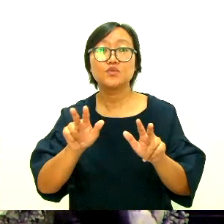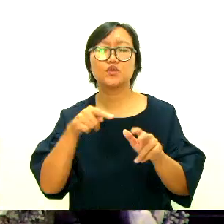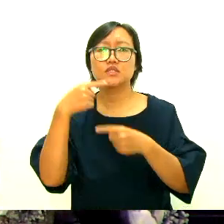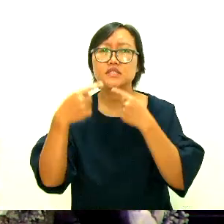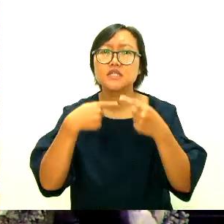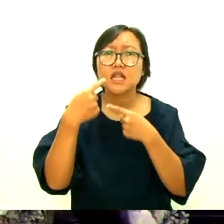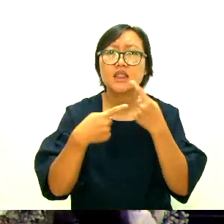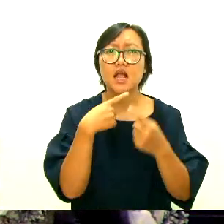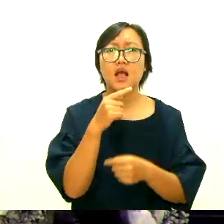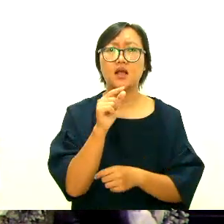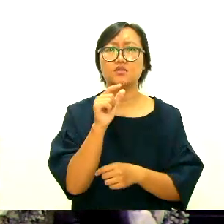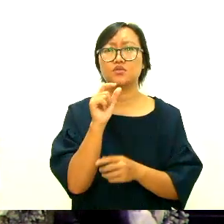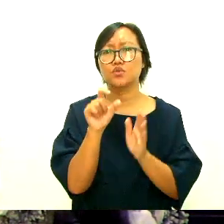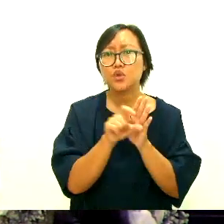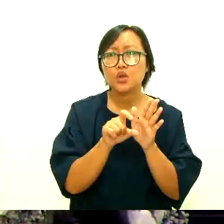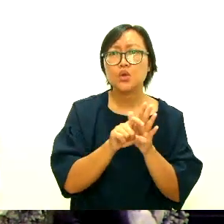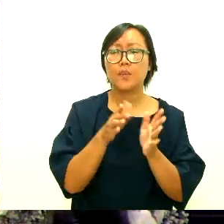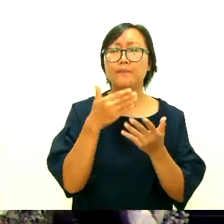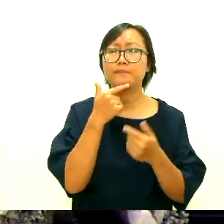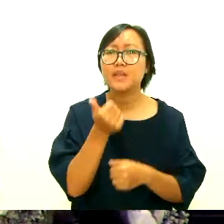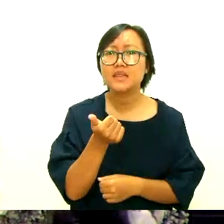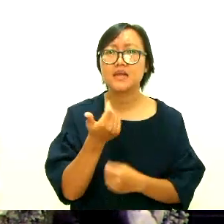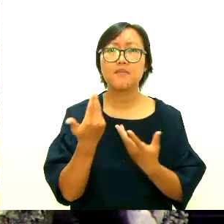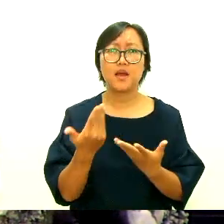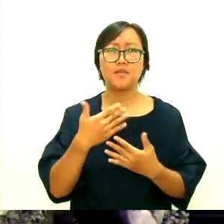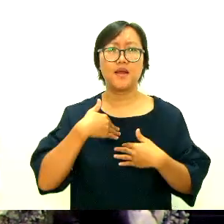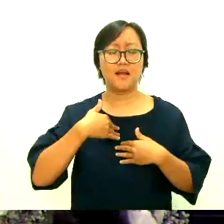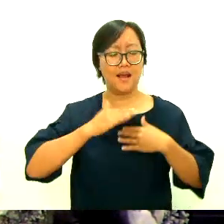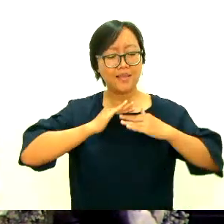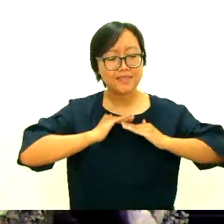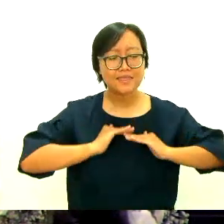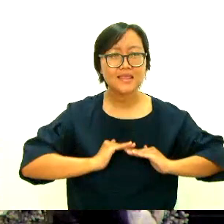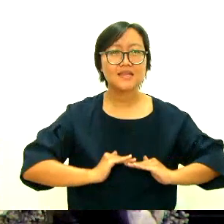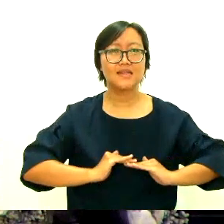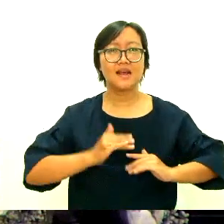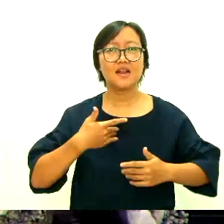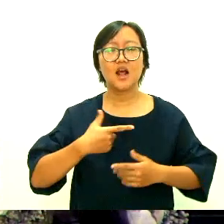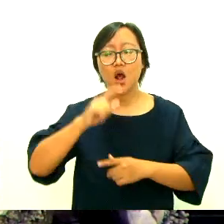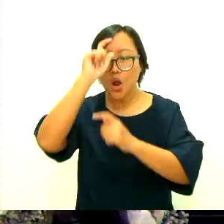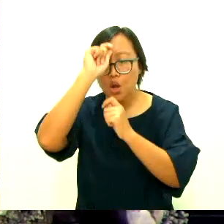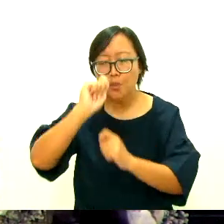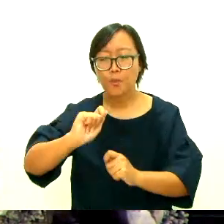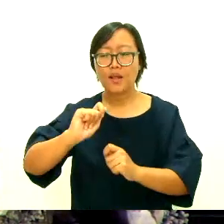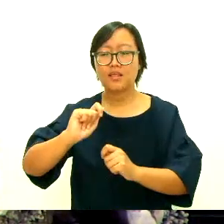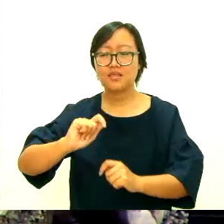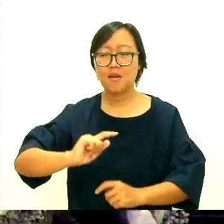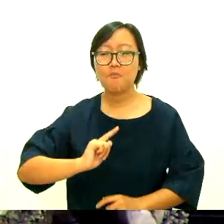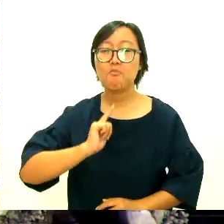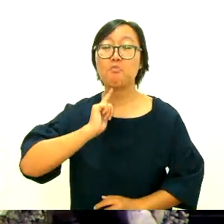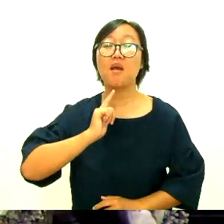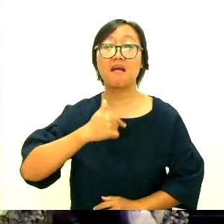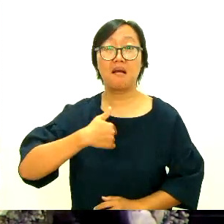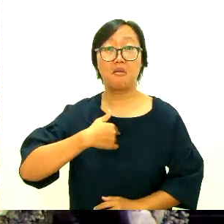kerendahan hati berhadapan dengan Kehormatan dan kebanggaan berlebihan dari para pendengarnya